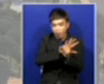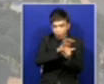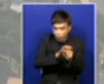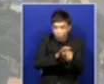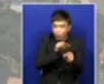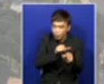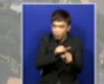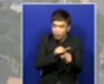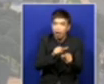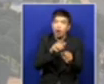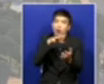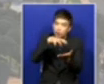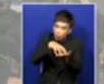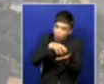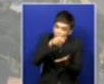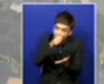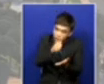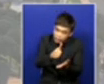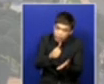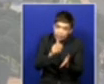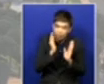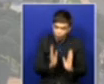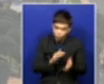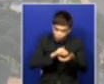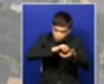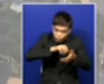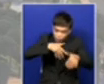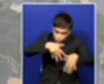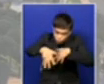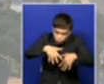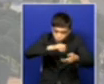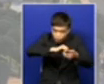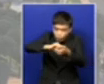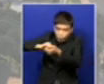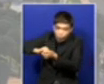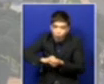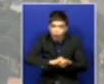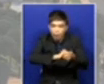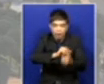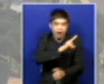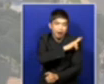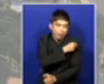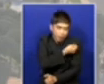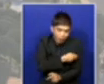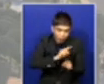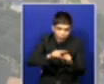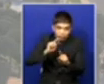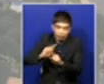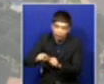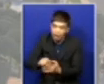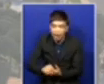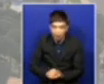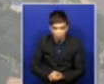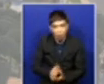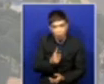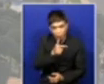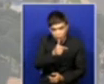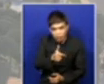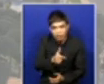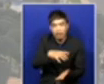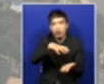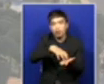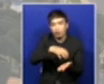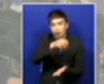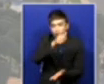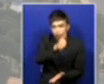ารณสุขและความร่วมมือของพี่น้องประชาชนสวนที่บ้านผมเนี่ยหญ้าไม่มีจะให้ตัดแล้วท่านประธานครับตก